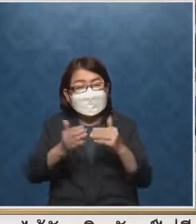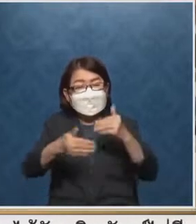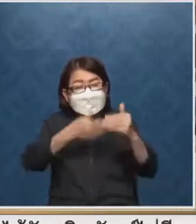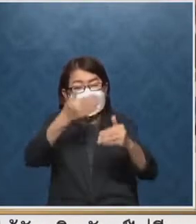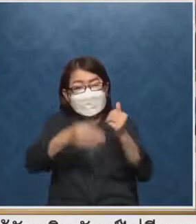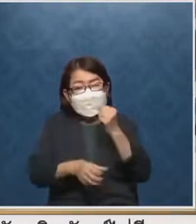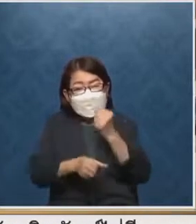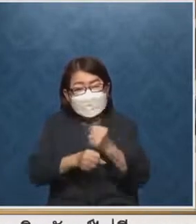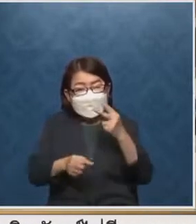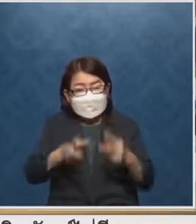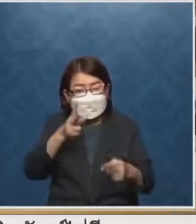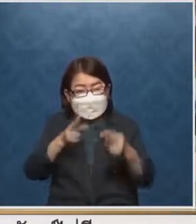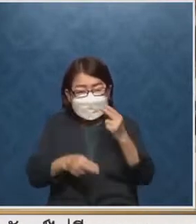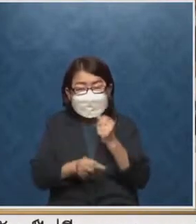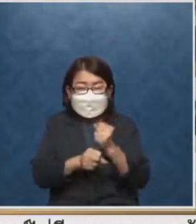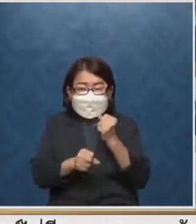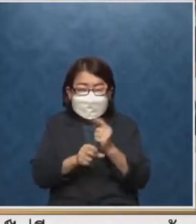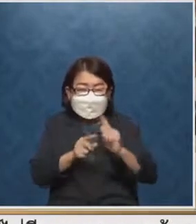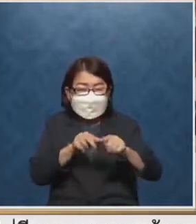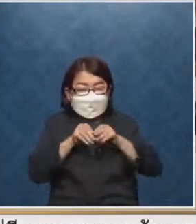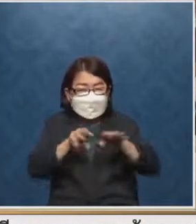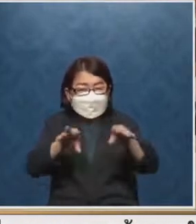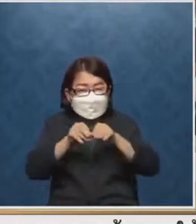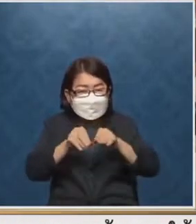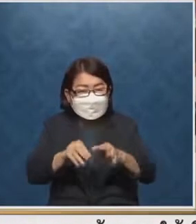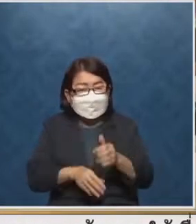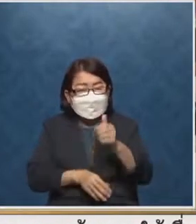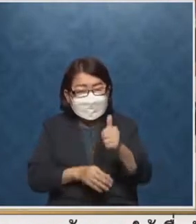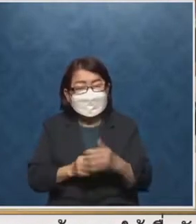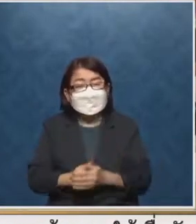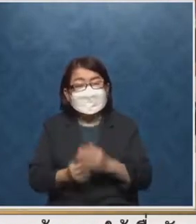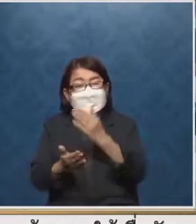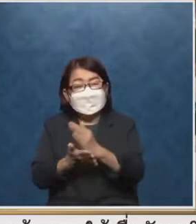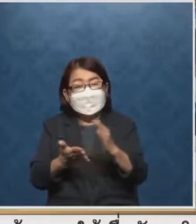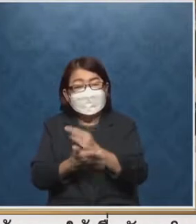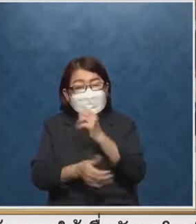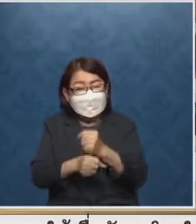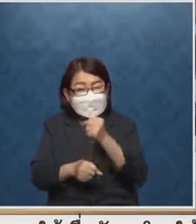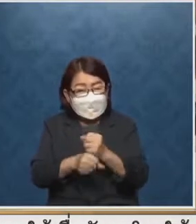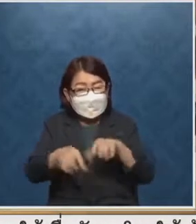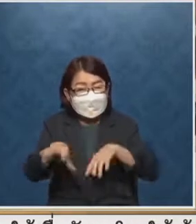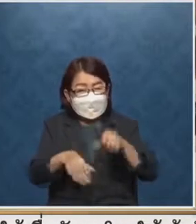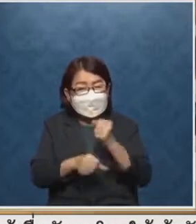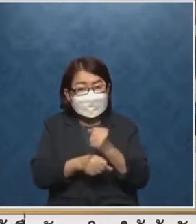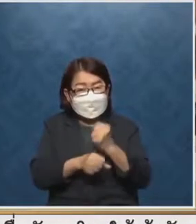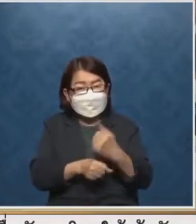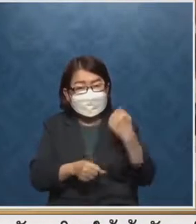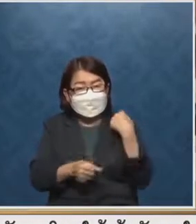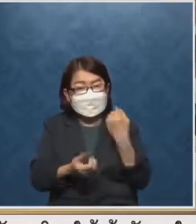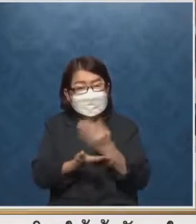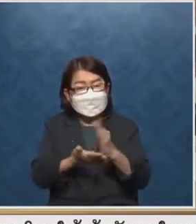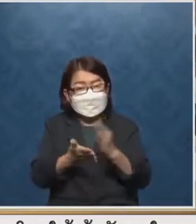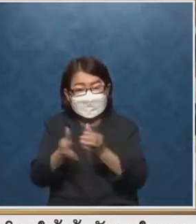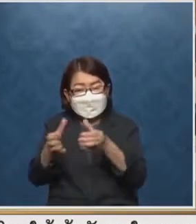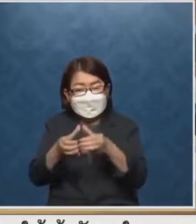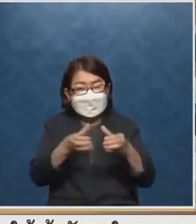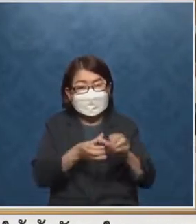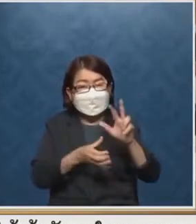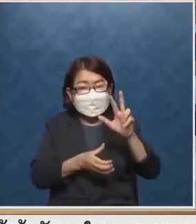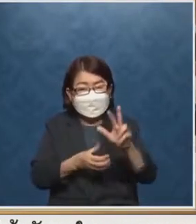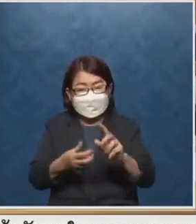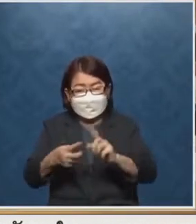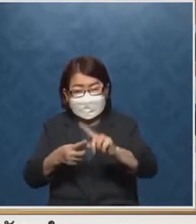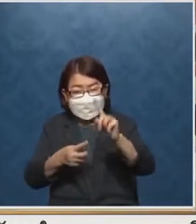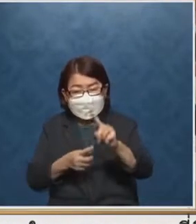ผลิตและเผยแพร่สื่อปลอดภัยและสร้างสรรค์เราแบ่งภารกิจการดำเนินงานออกเป็น3กลุ่ม1